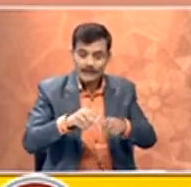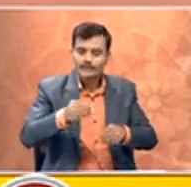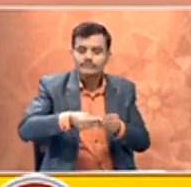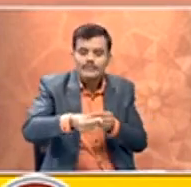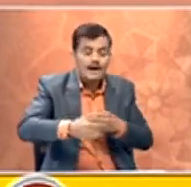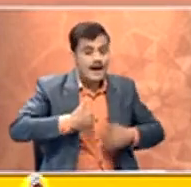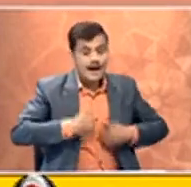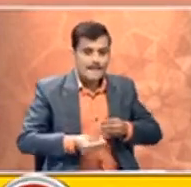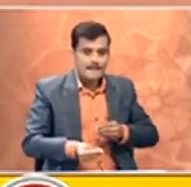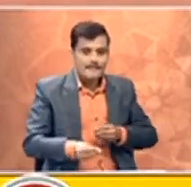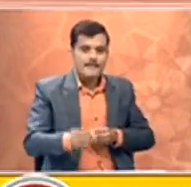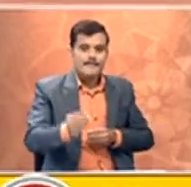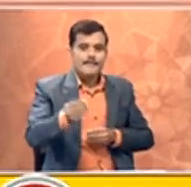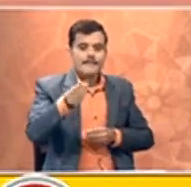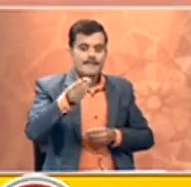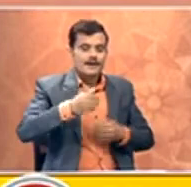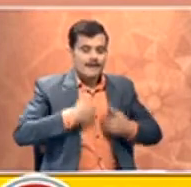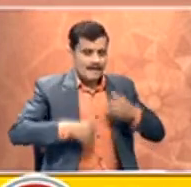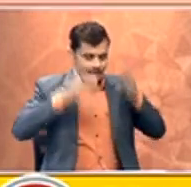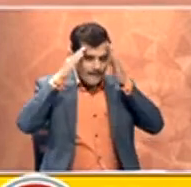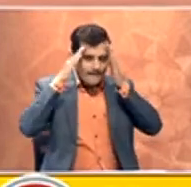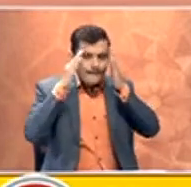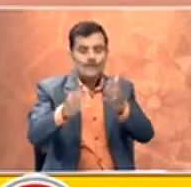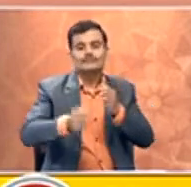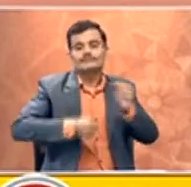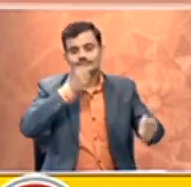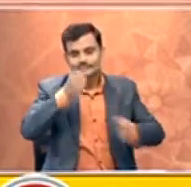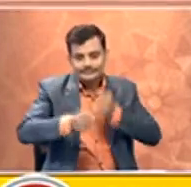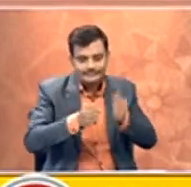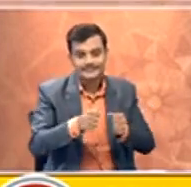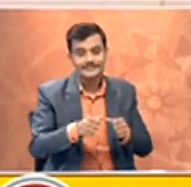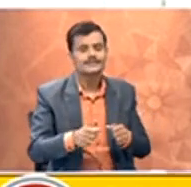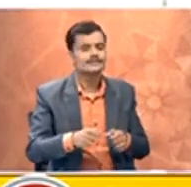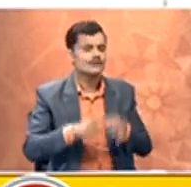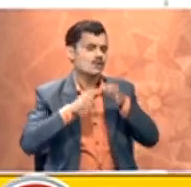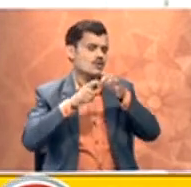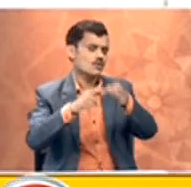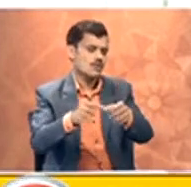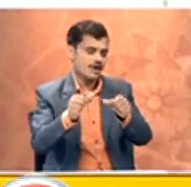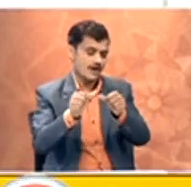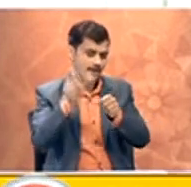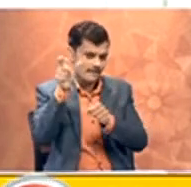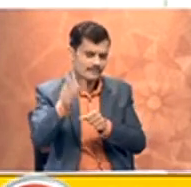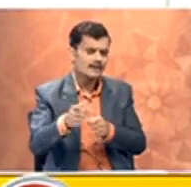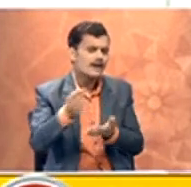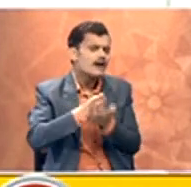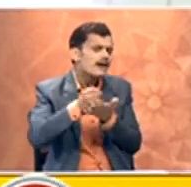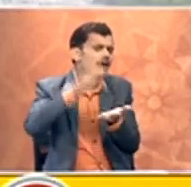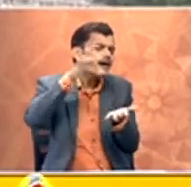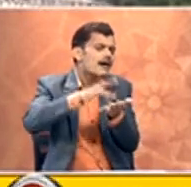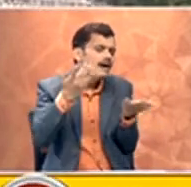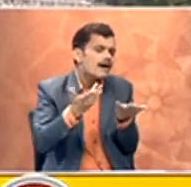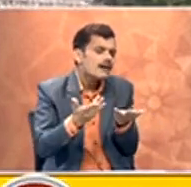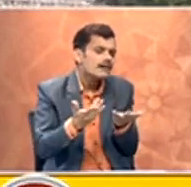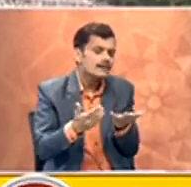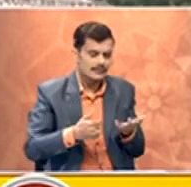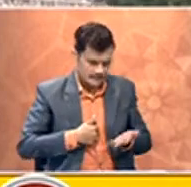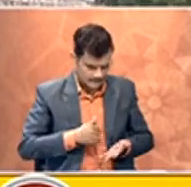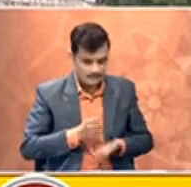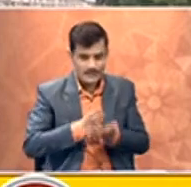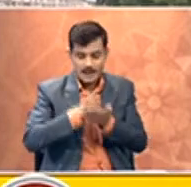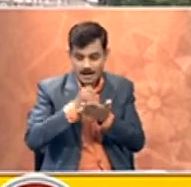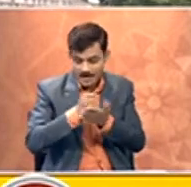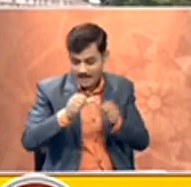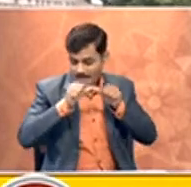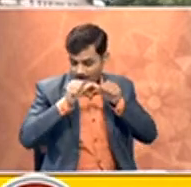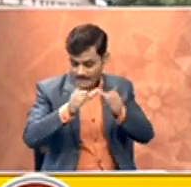रहा है, तो ऐसे ही मेरा रुचि बढ़ गया। अम्लान, जरा बताइए, ज्यादातर प्रैक्टिस कहाँ की? ज़्यादातर मैंने हैदराबाद में